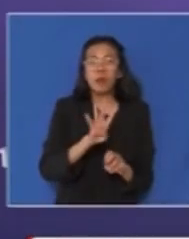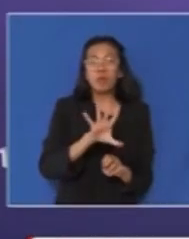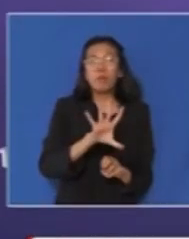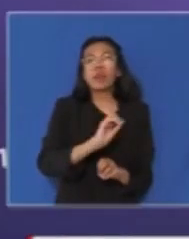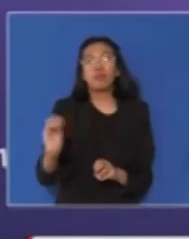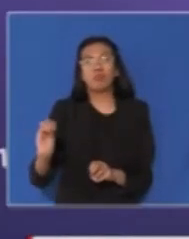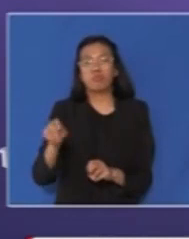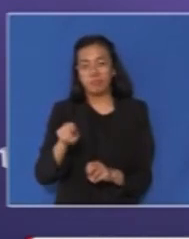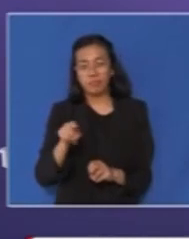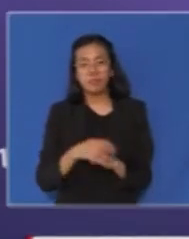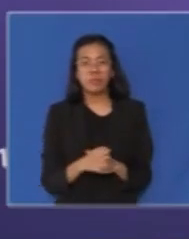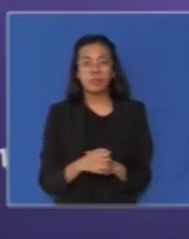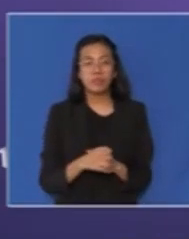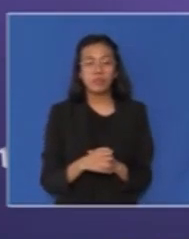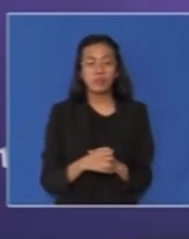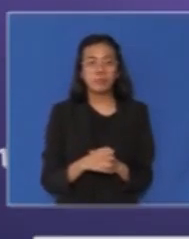Dari